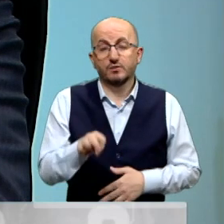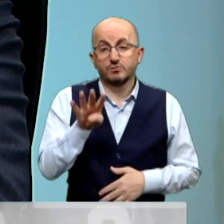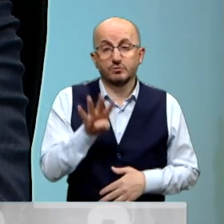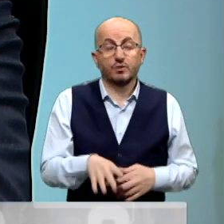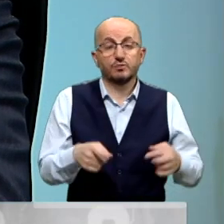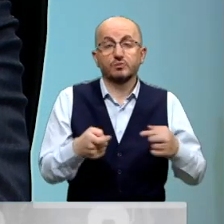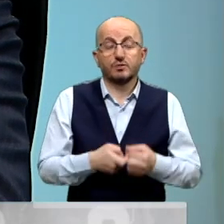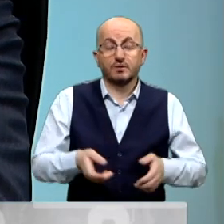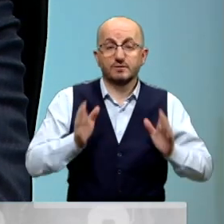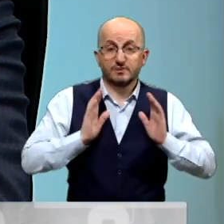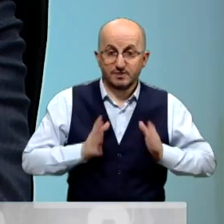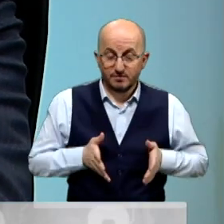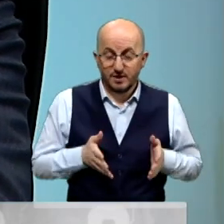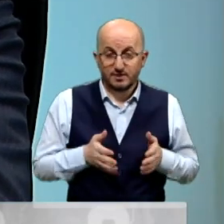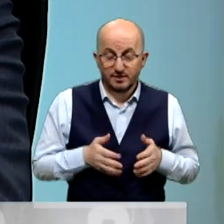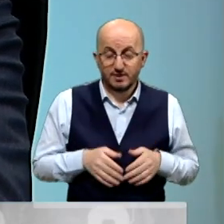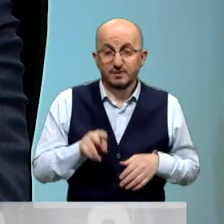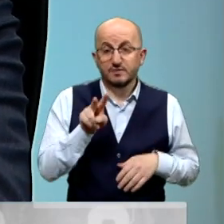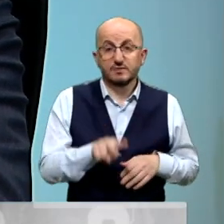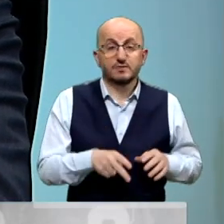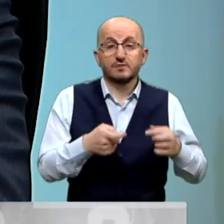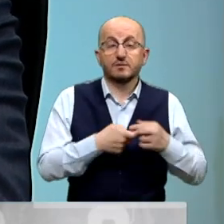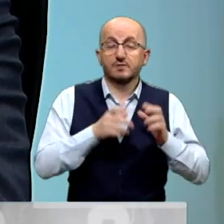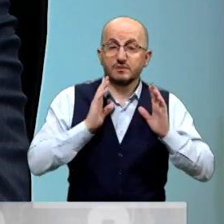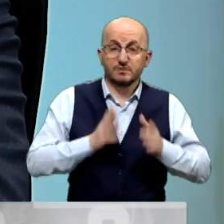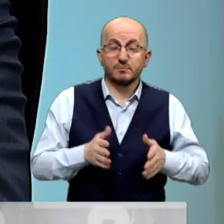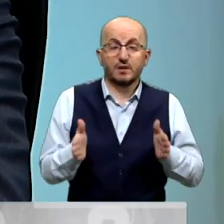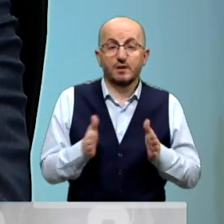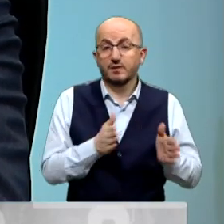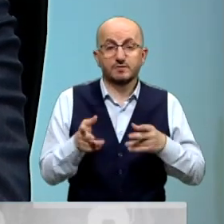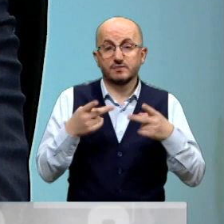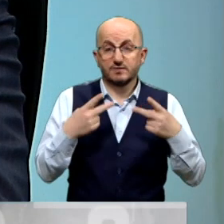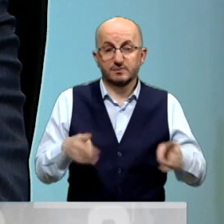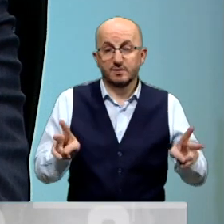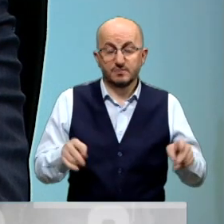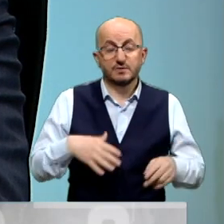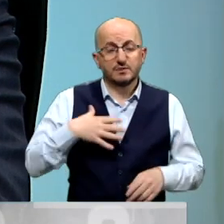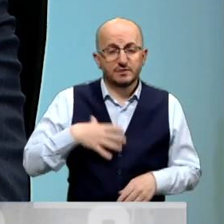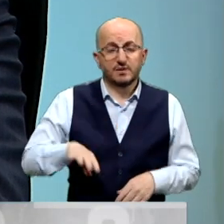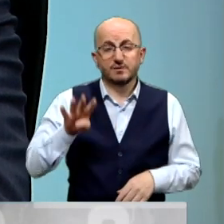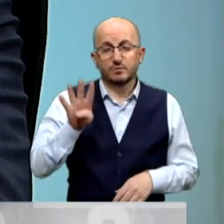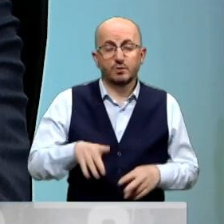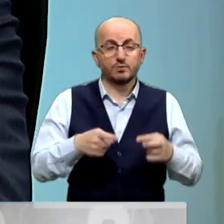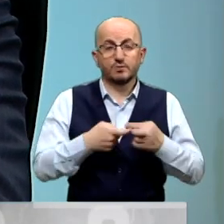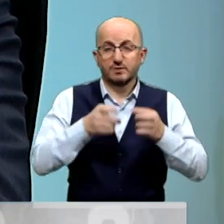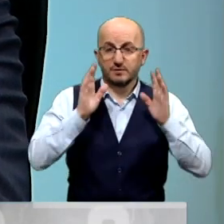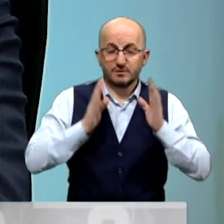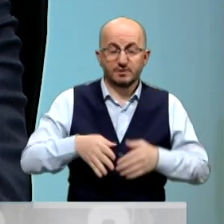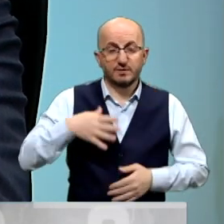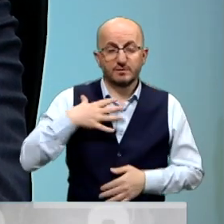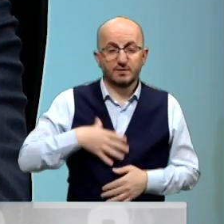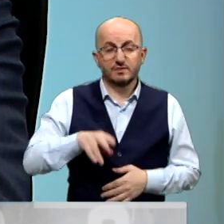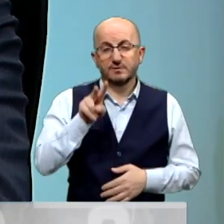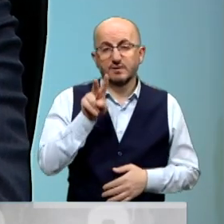rekat kılmak ile ile iki rekat kılmak arasında serbesttir dilerse 4 rekat kılar dilerse iki